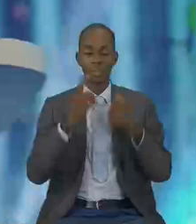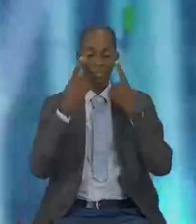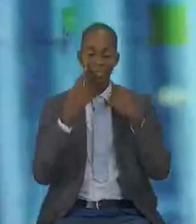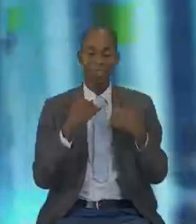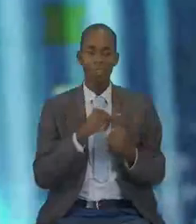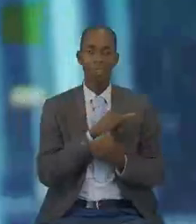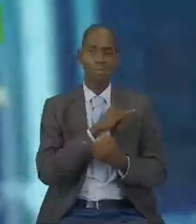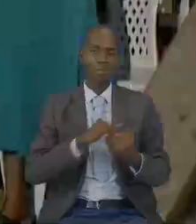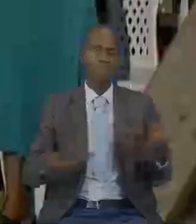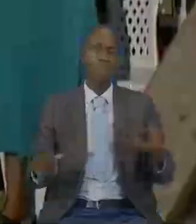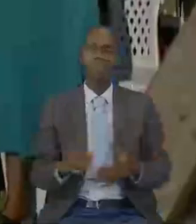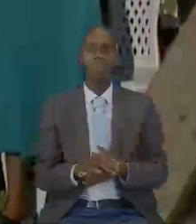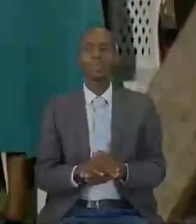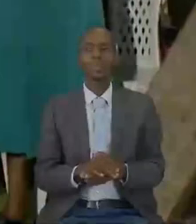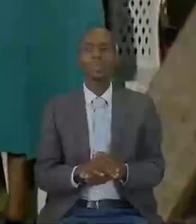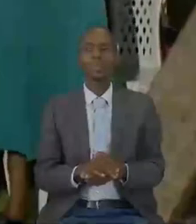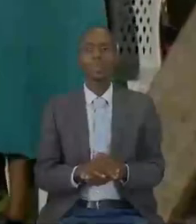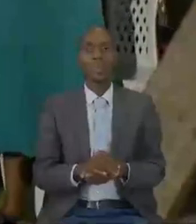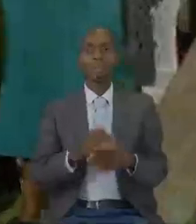Les pleurs terminés.